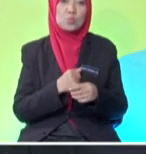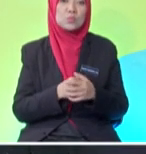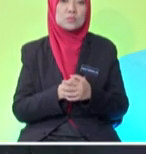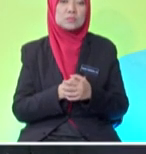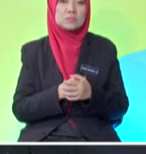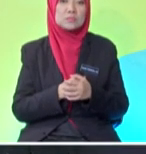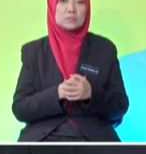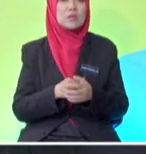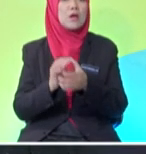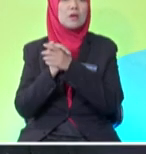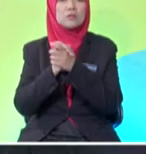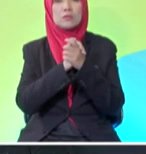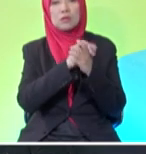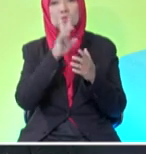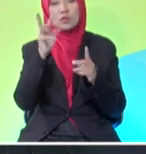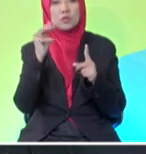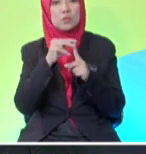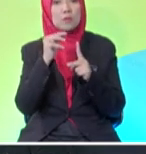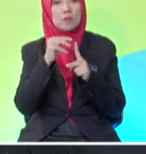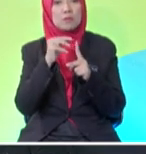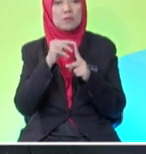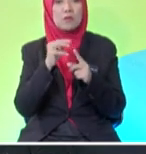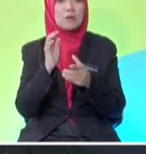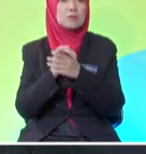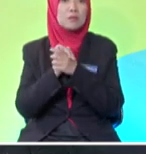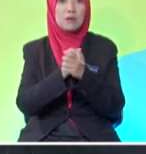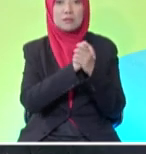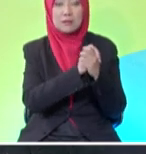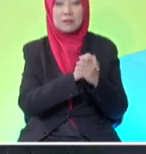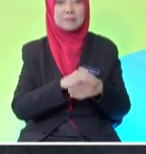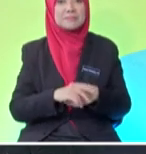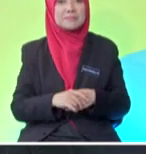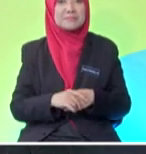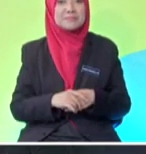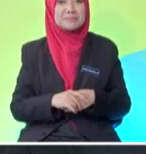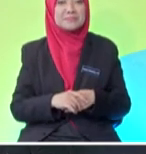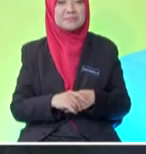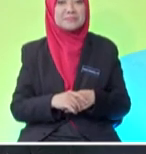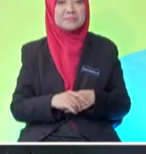untuk Mizan 3 oke baik baik